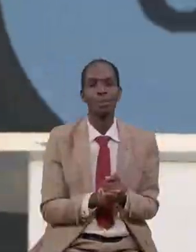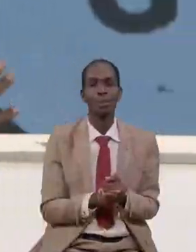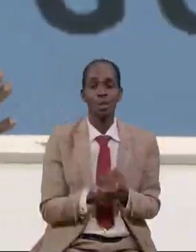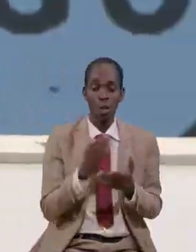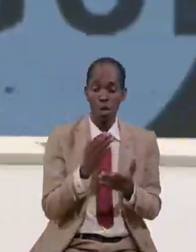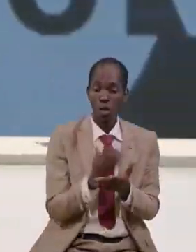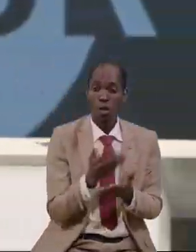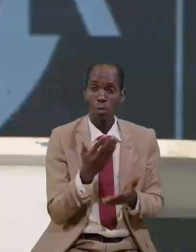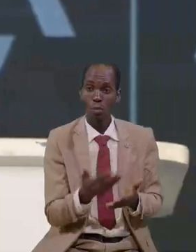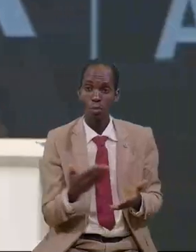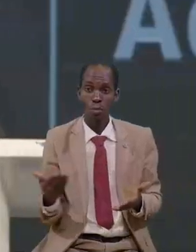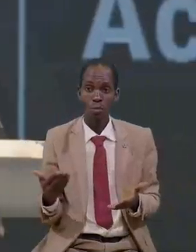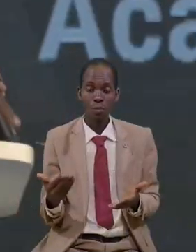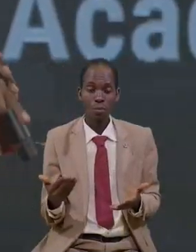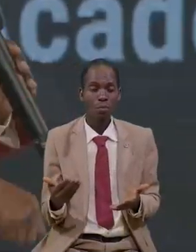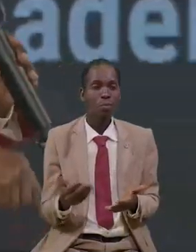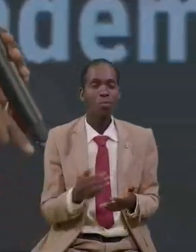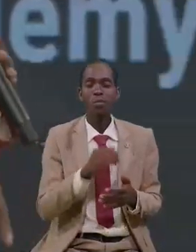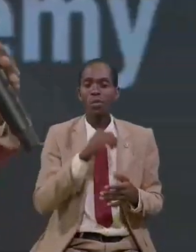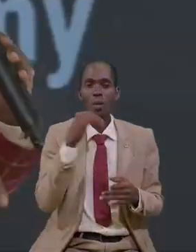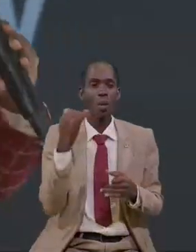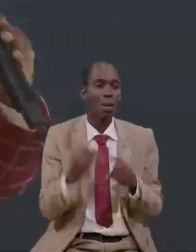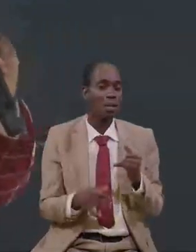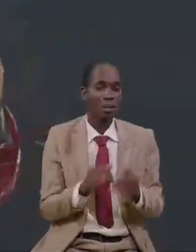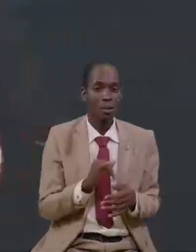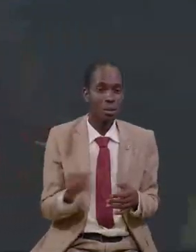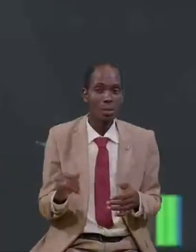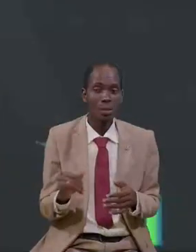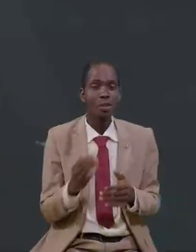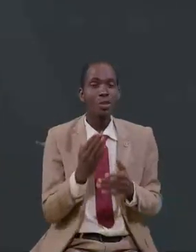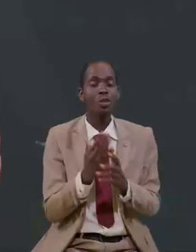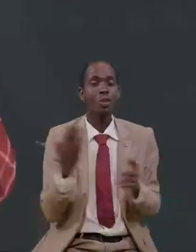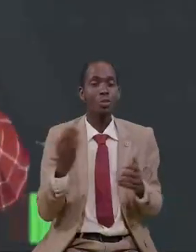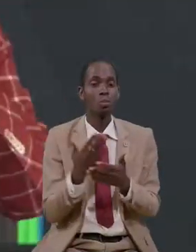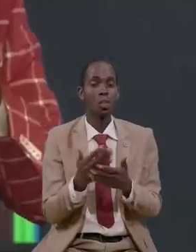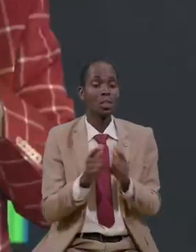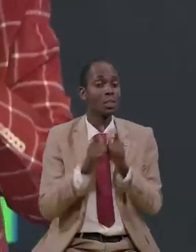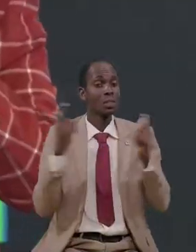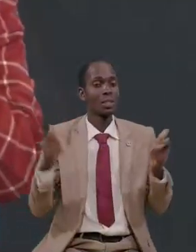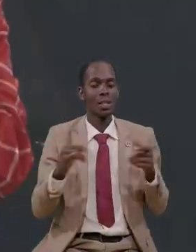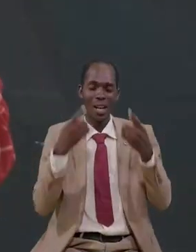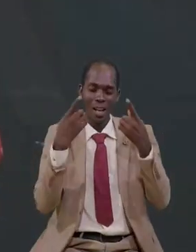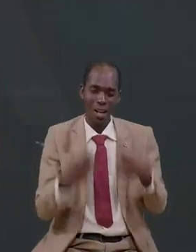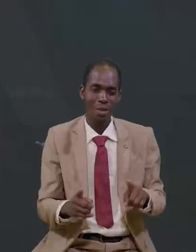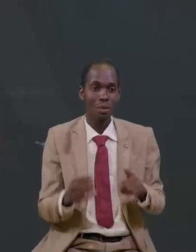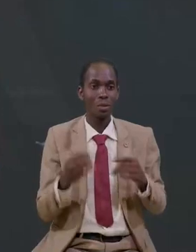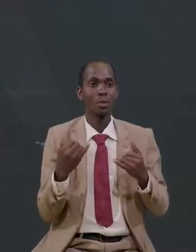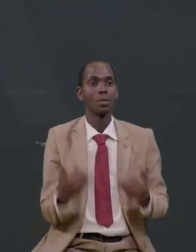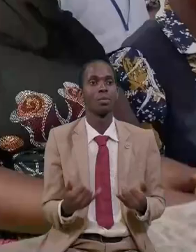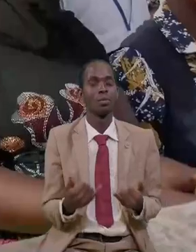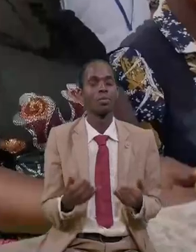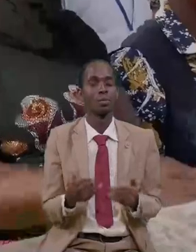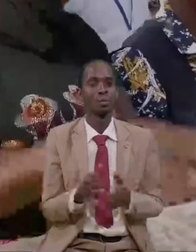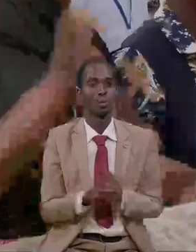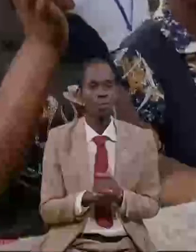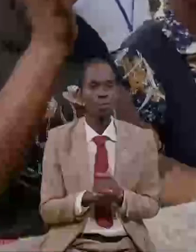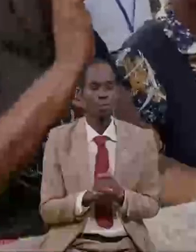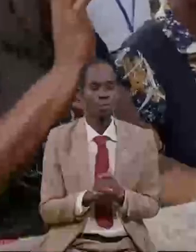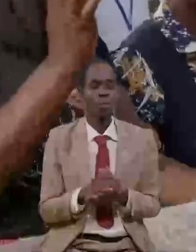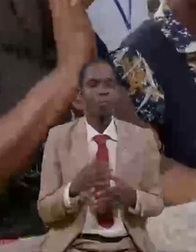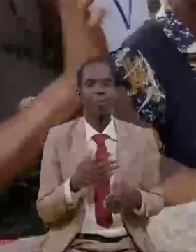quelque chose de sans précédent qui aura lieu à cette heure. En ce moment dans ta